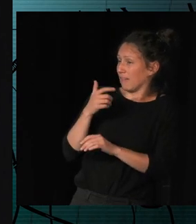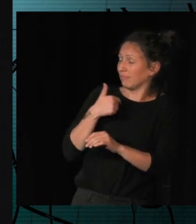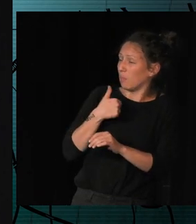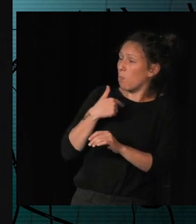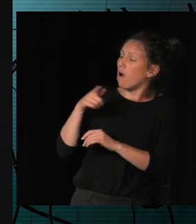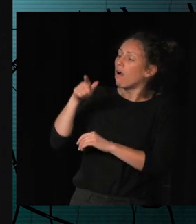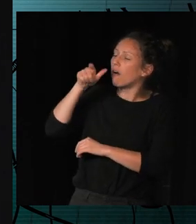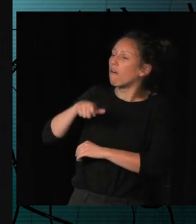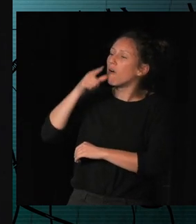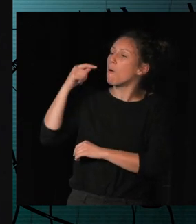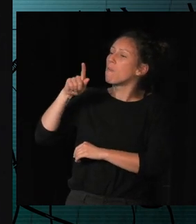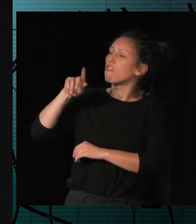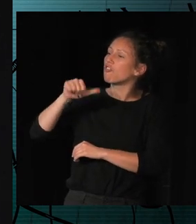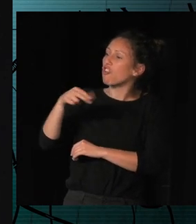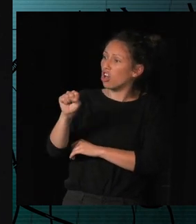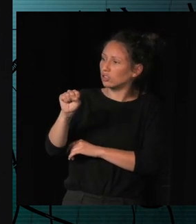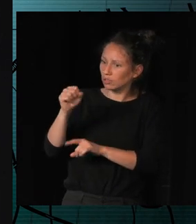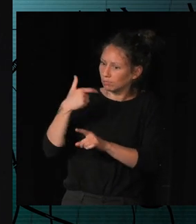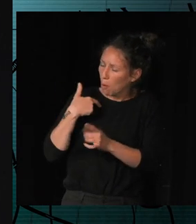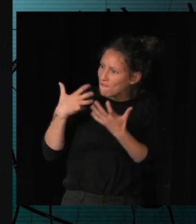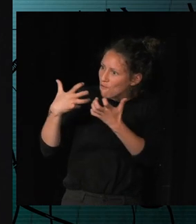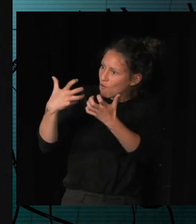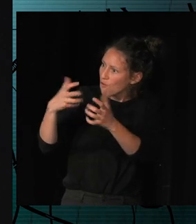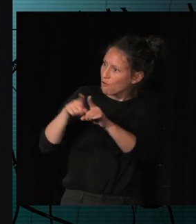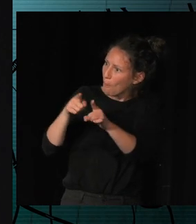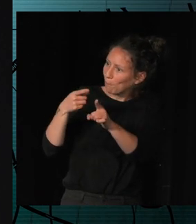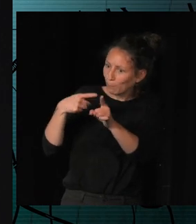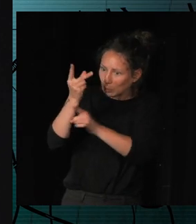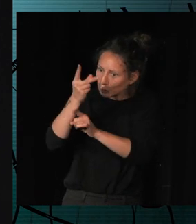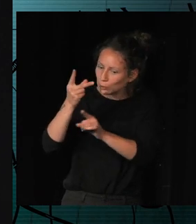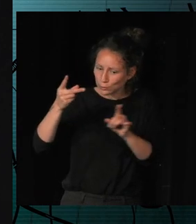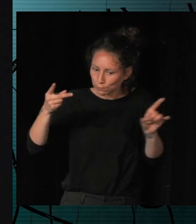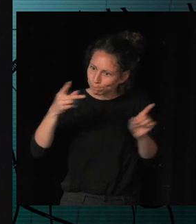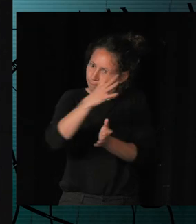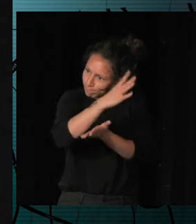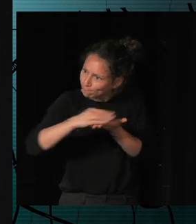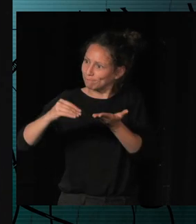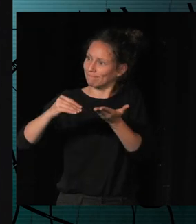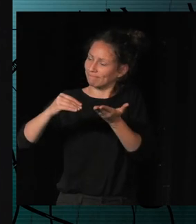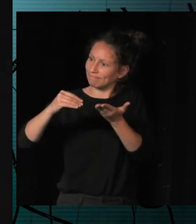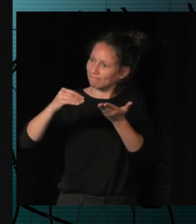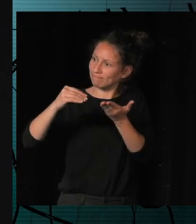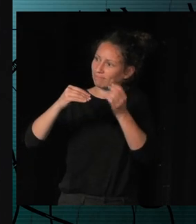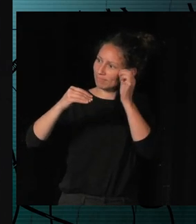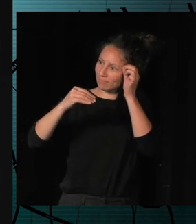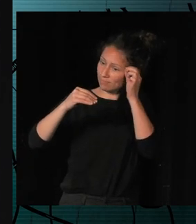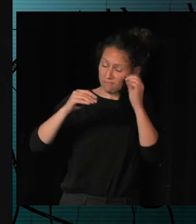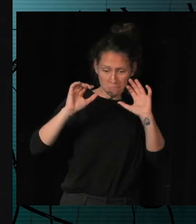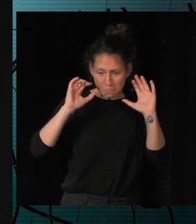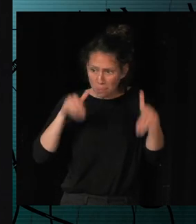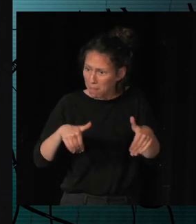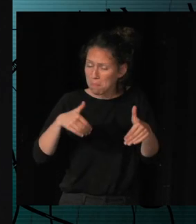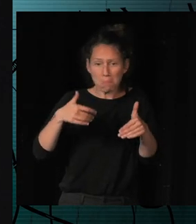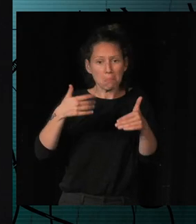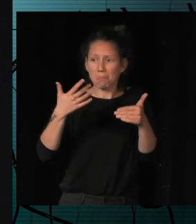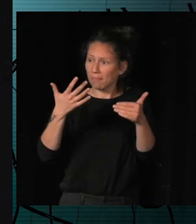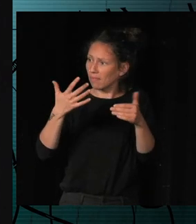Gans là avec son saentil c'està-dire pousser encore plus loin cette cet aspect immersion et quitte à jouer sur le temps